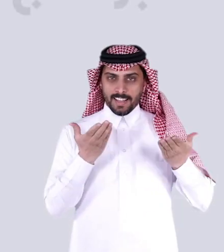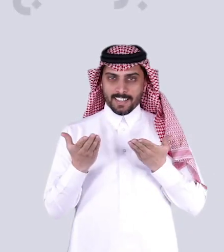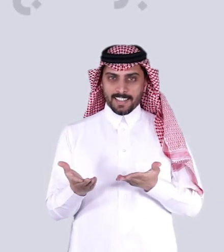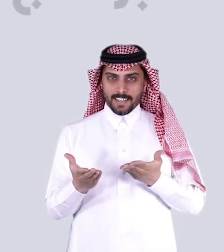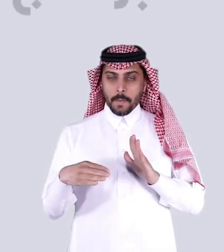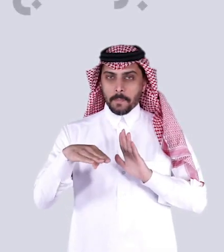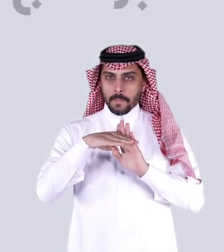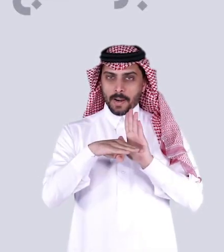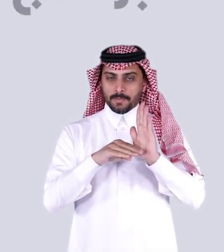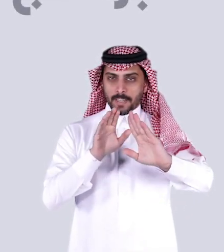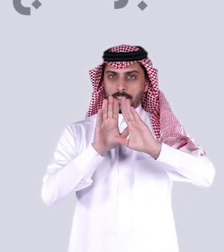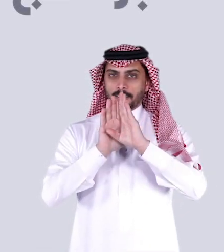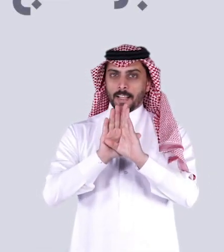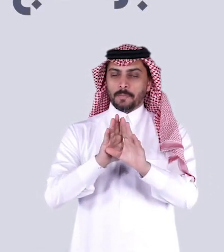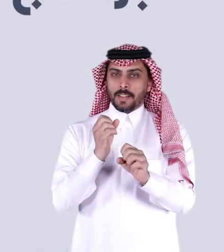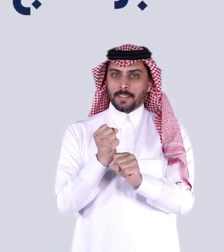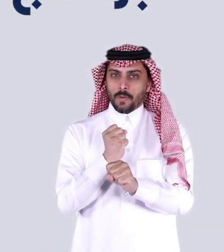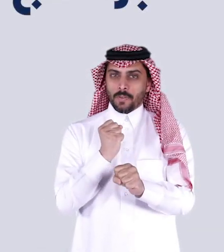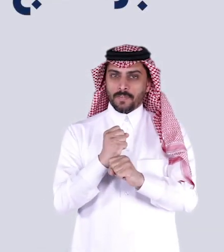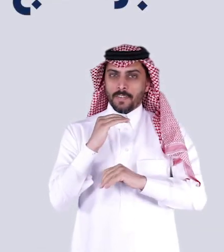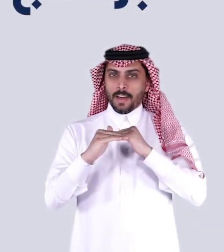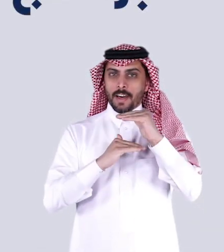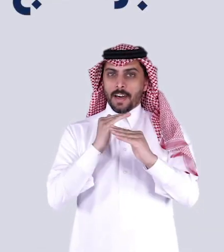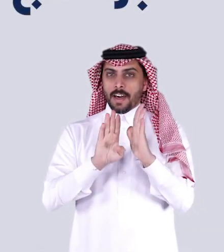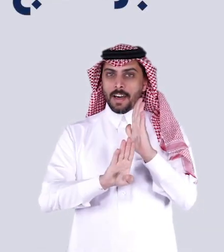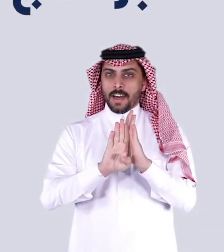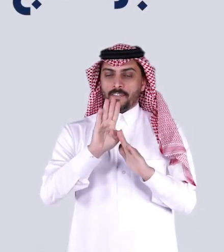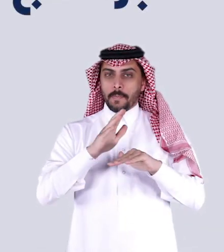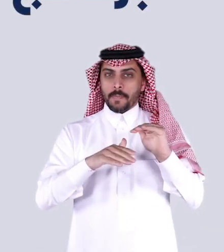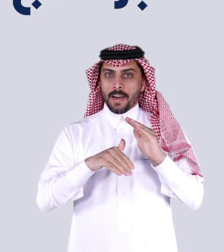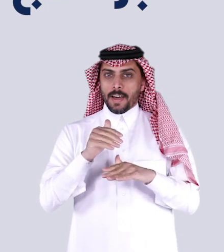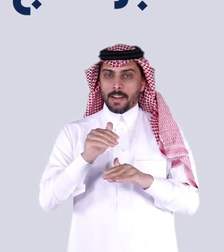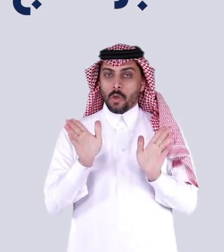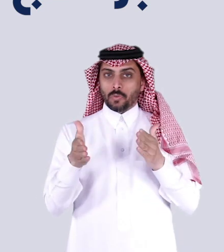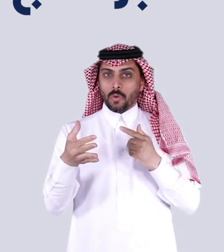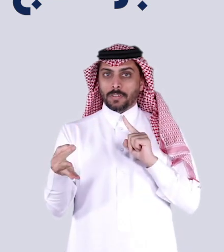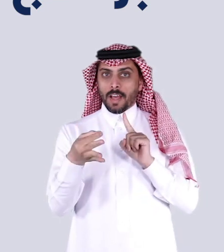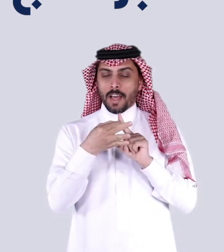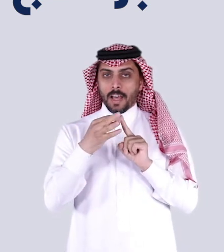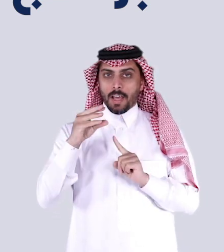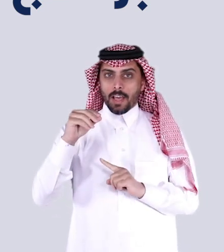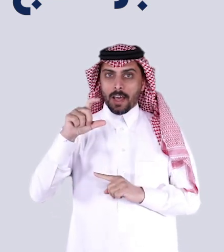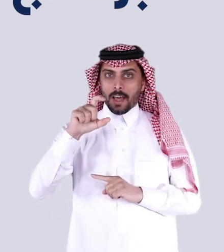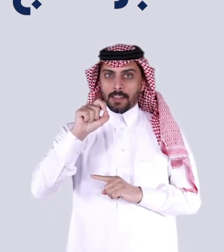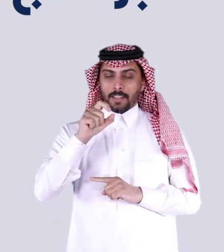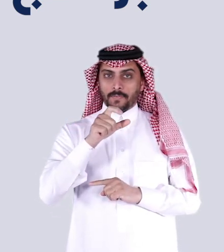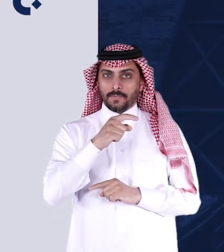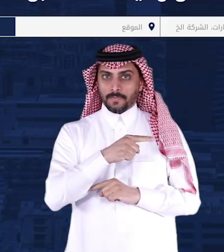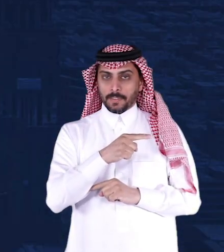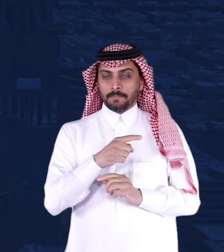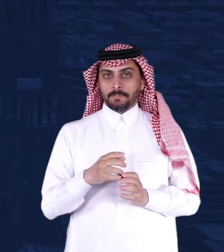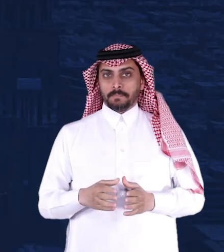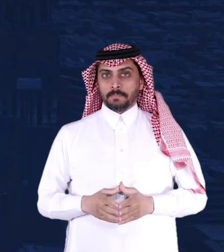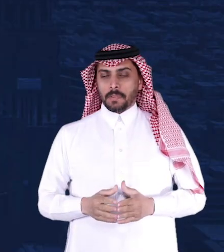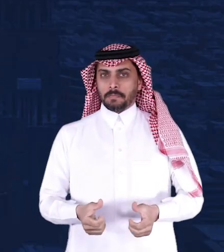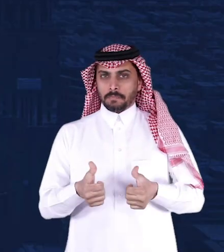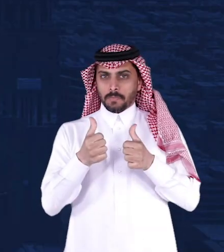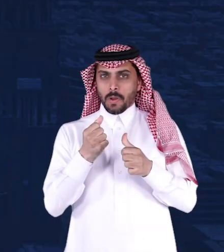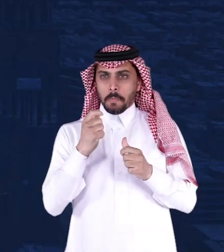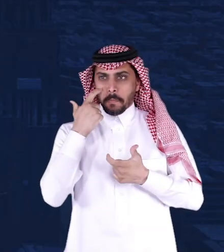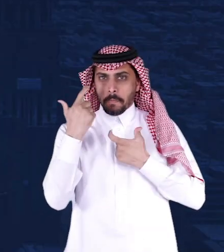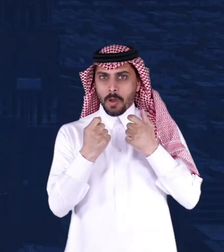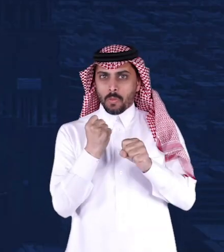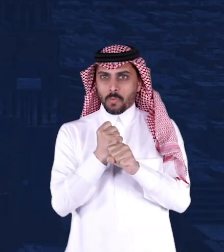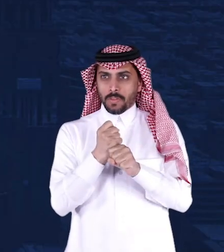أهلا بكم في برنامج دعم التوظيف لرفع المهارات، حيث أتاح صندوق تنمية الموارد البشرية هدف